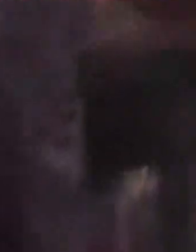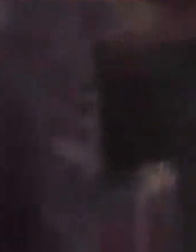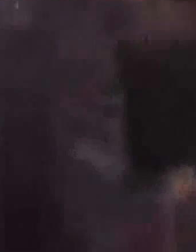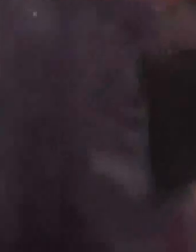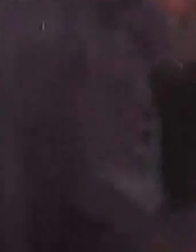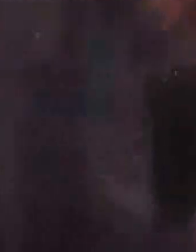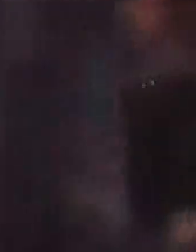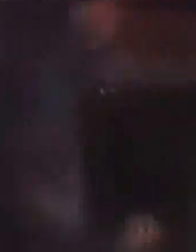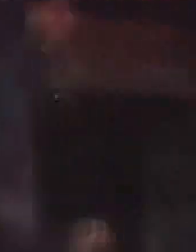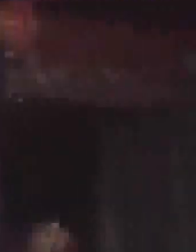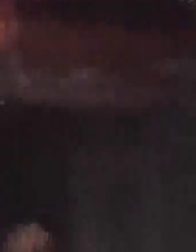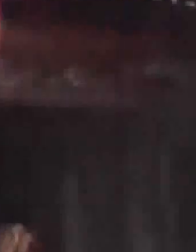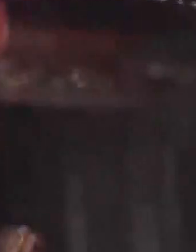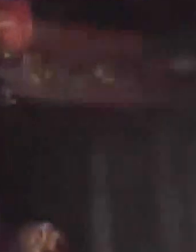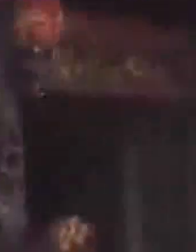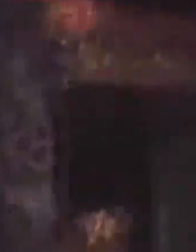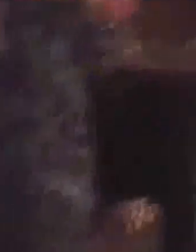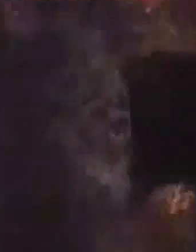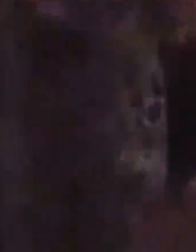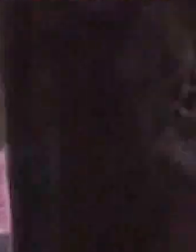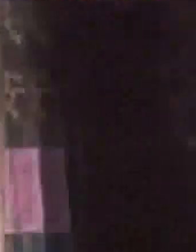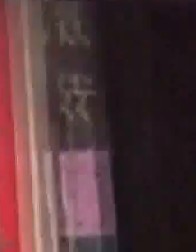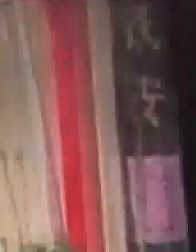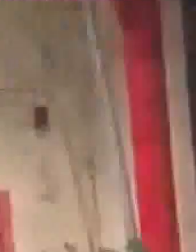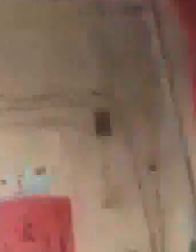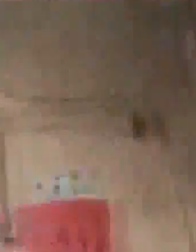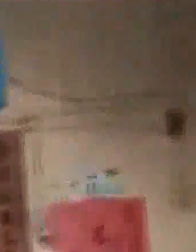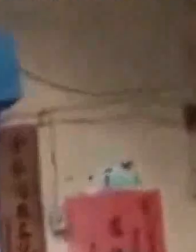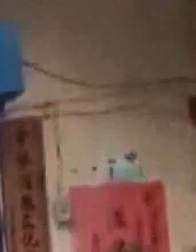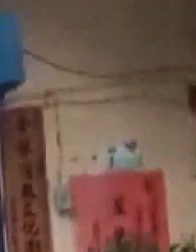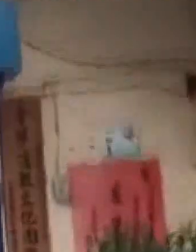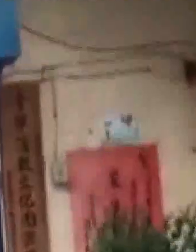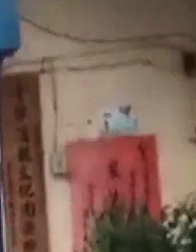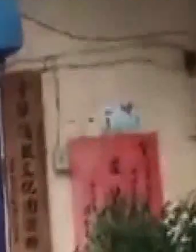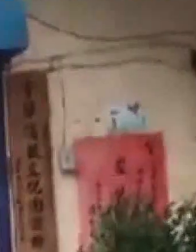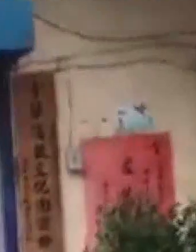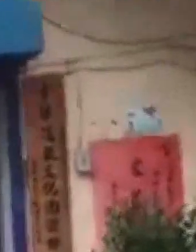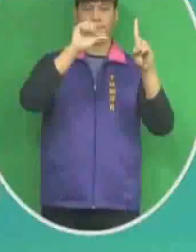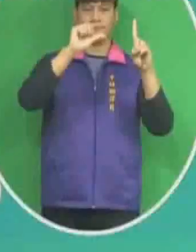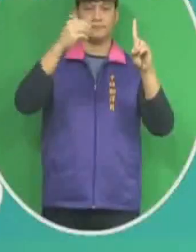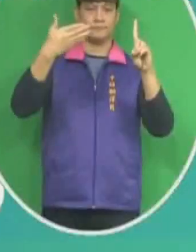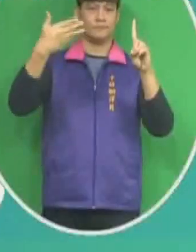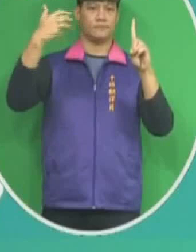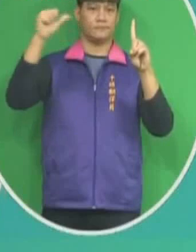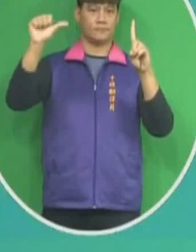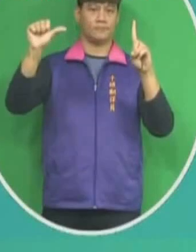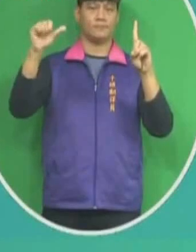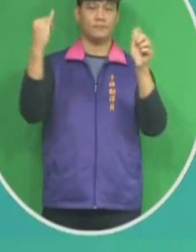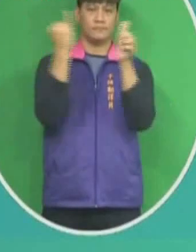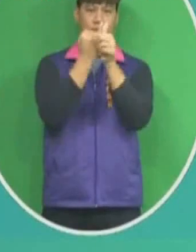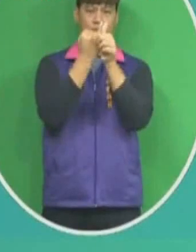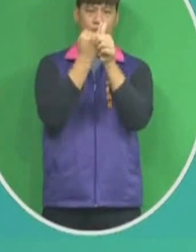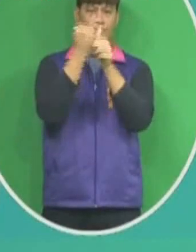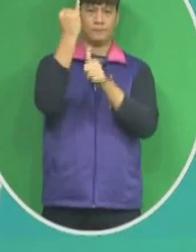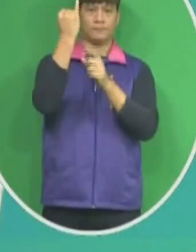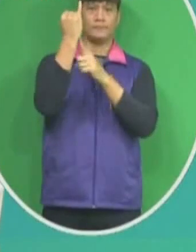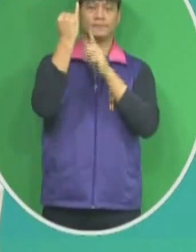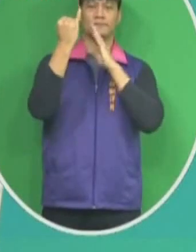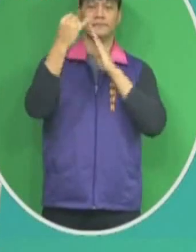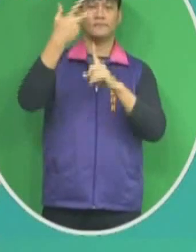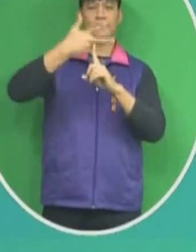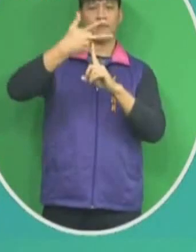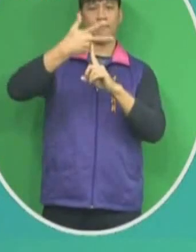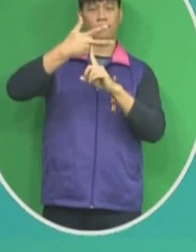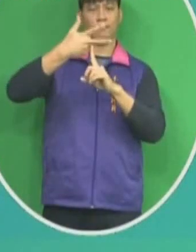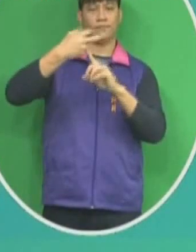也发出疫情警示简讯，提醒民众提高警觉，如出现症状尽快就医。 14595本身是一个统一